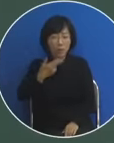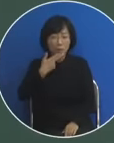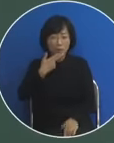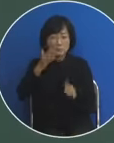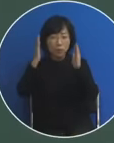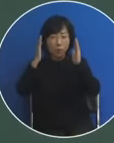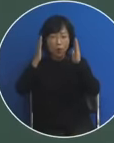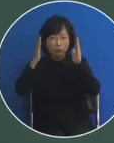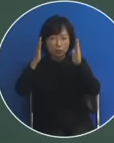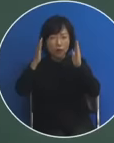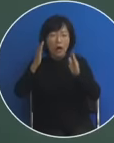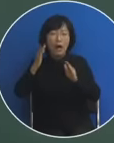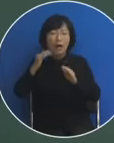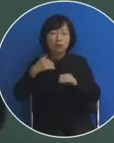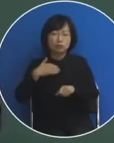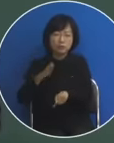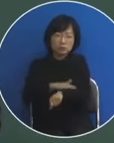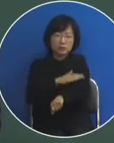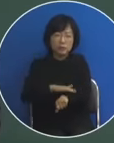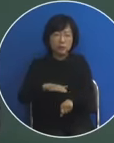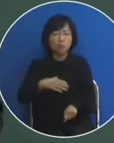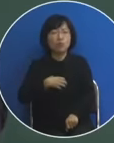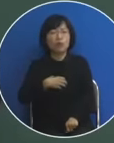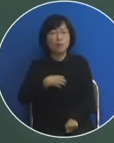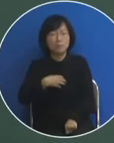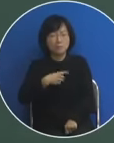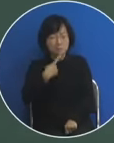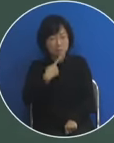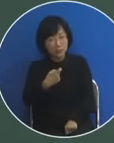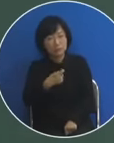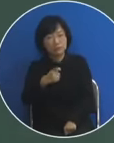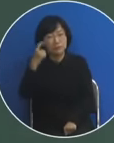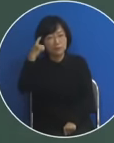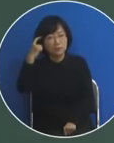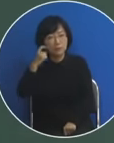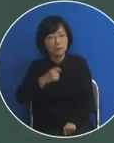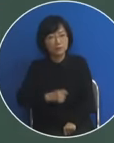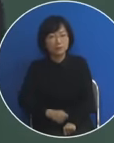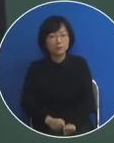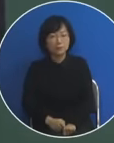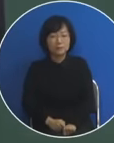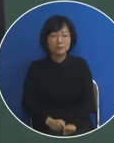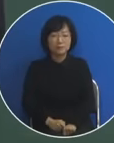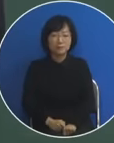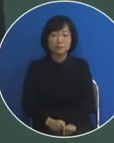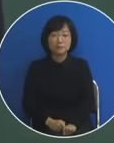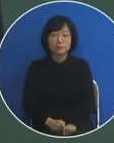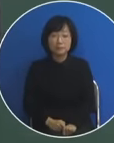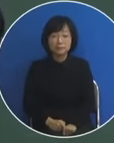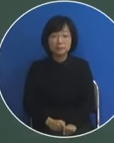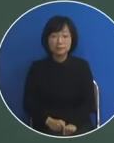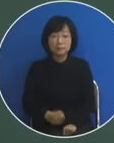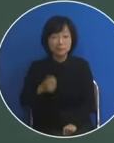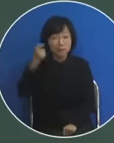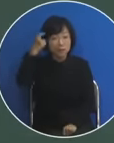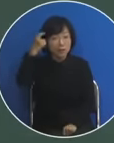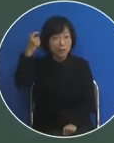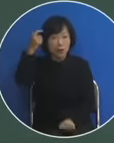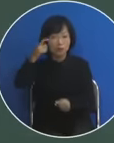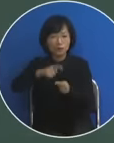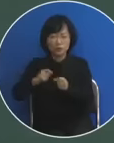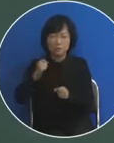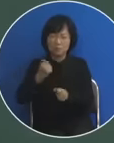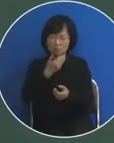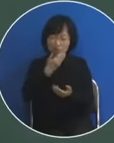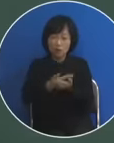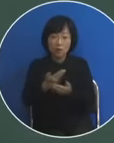that, they realized how dangerous their studies had been until now. 얘들이 지금 영적인 힘이 없다, 조금 살면 영 굉장해지는데. 그냥 세상 사람 똑같이 오니까